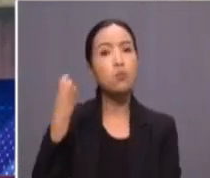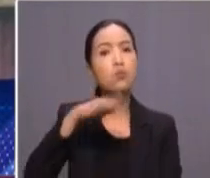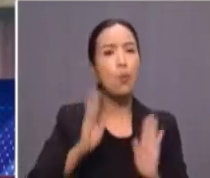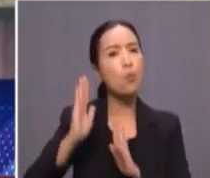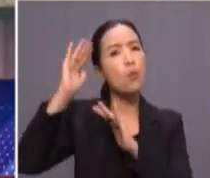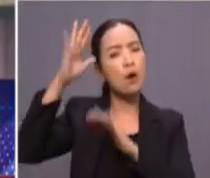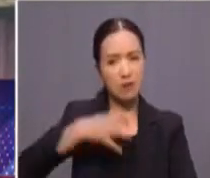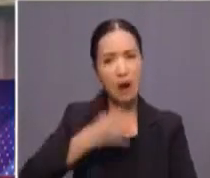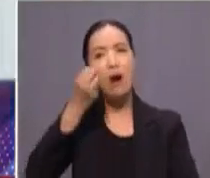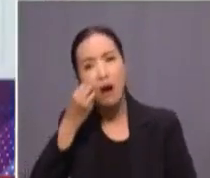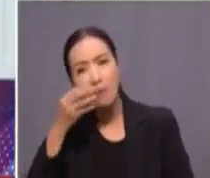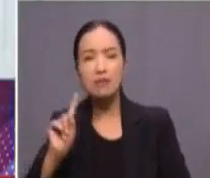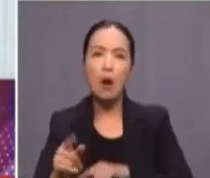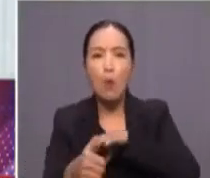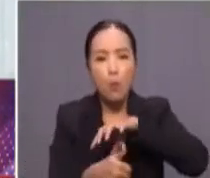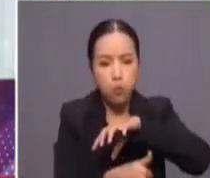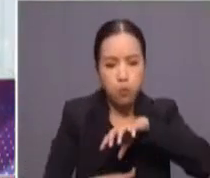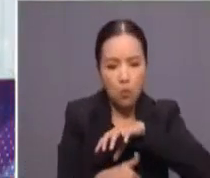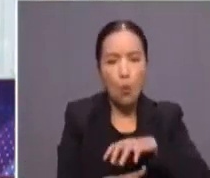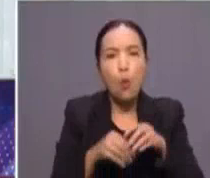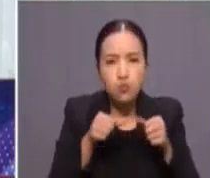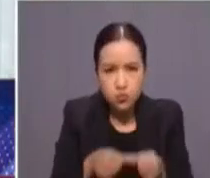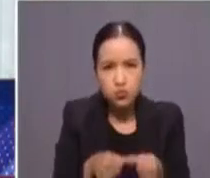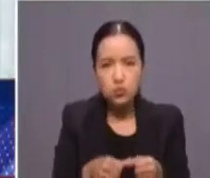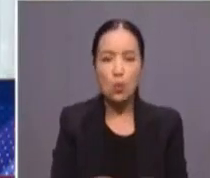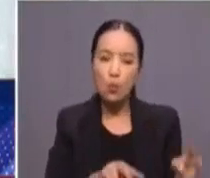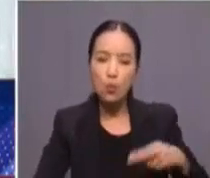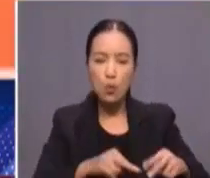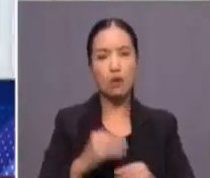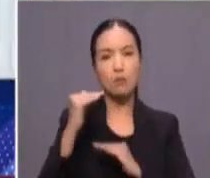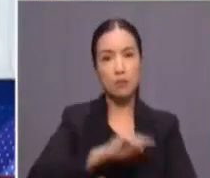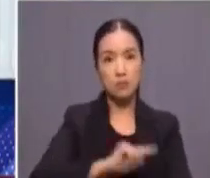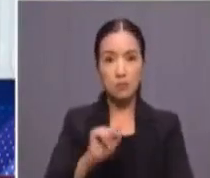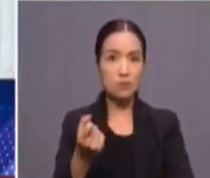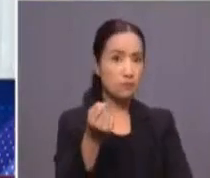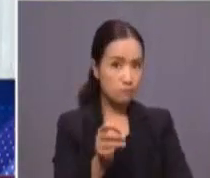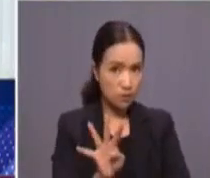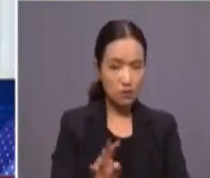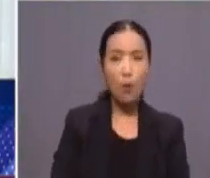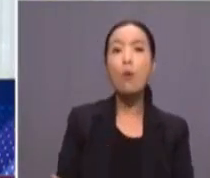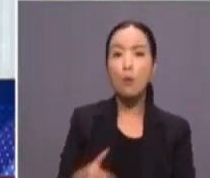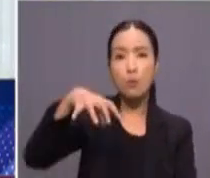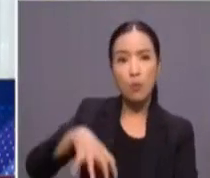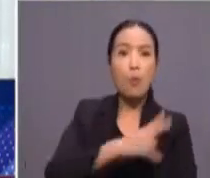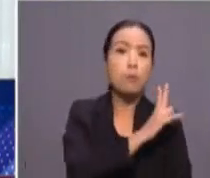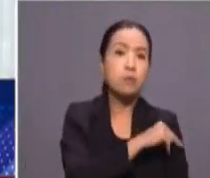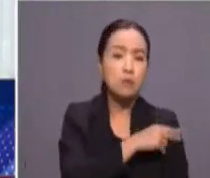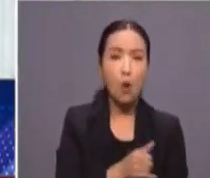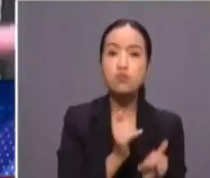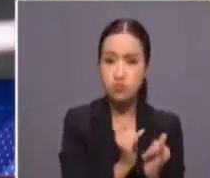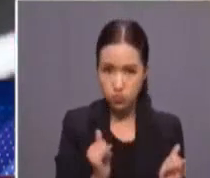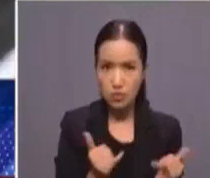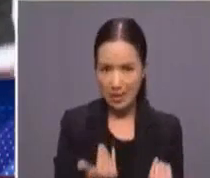จะได้กลับบ้านแต่ว่าต้องถูกกักตัวเป็นเวลา14วันนะคะส่วนคนที่เข้าเกณฑ์ต้องสอบสวนโรคที่ยังอยู่ที่โรงพยาบาลล่าสุดต